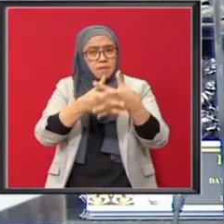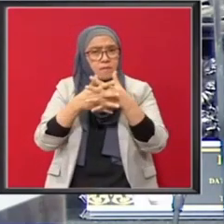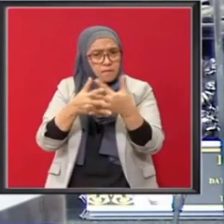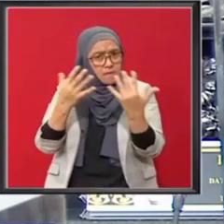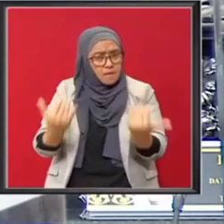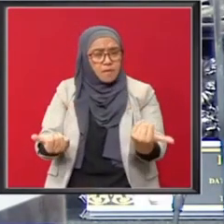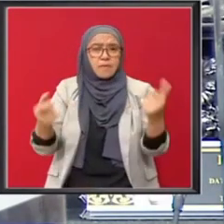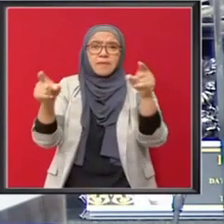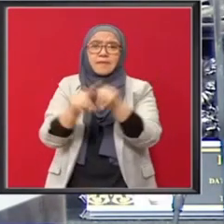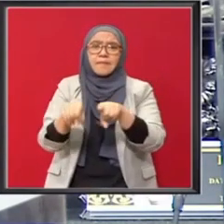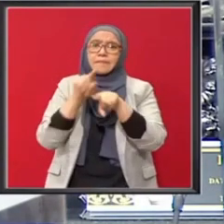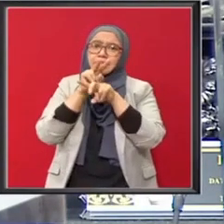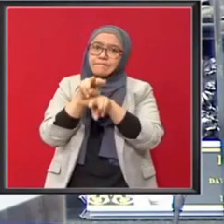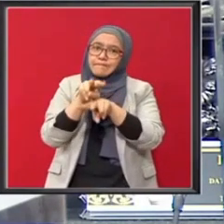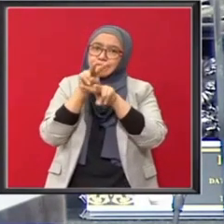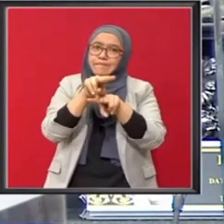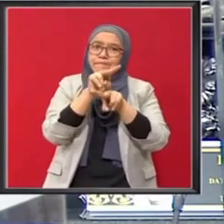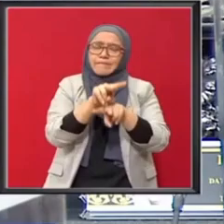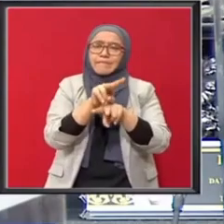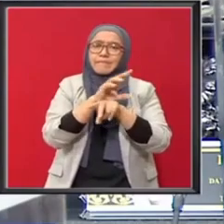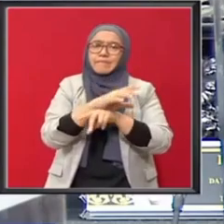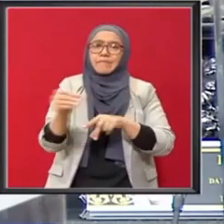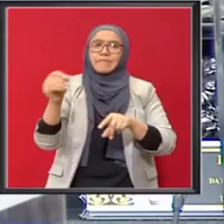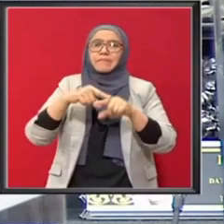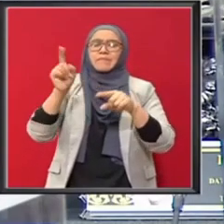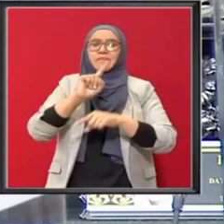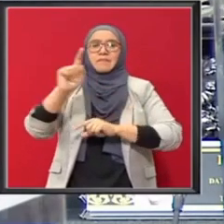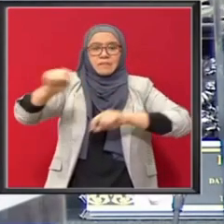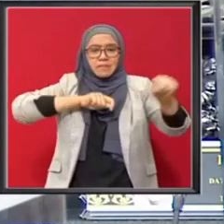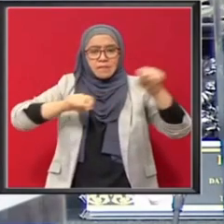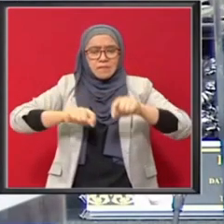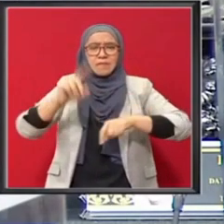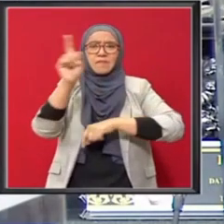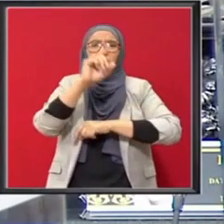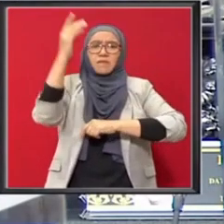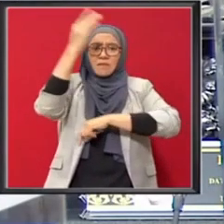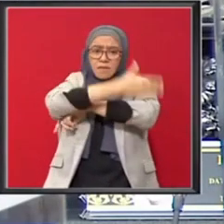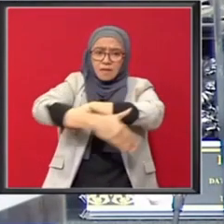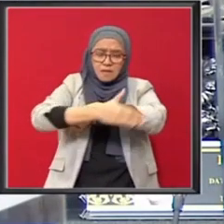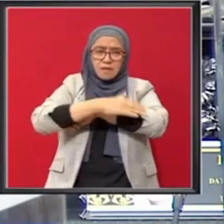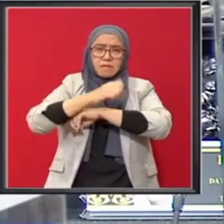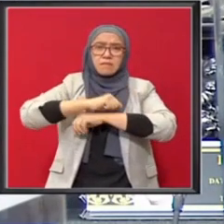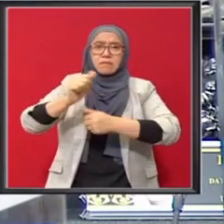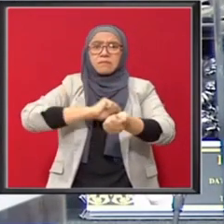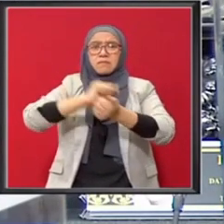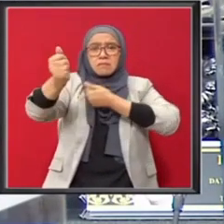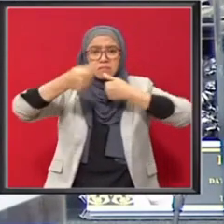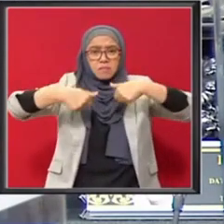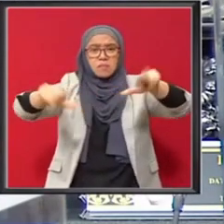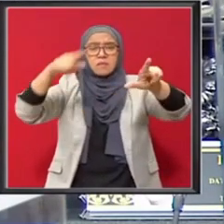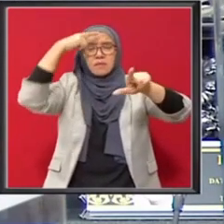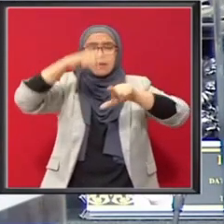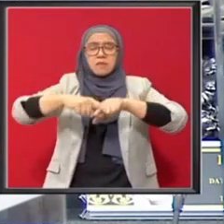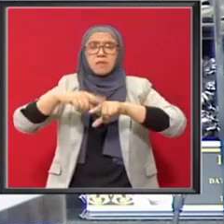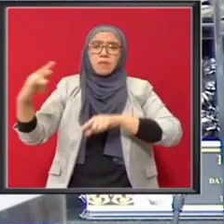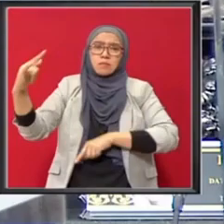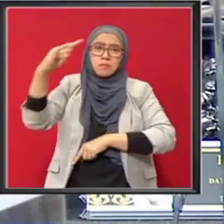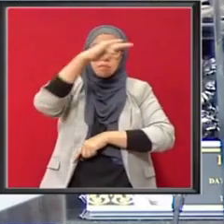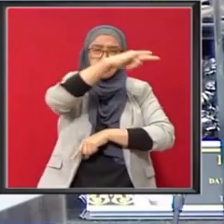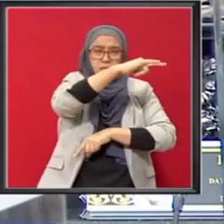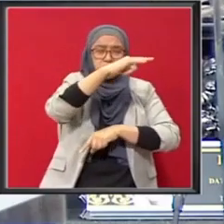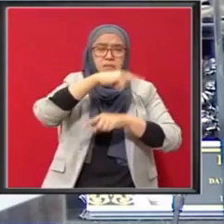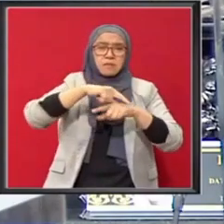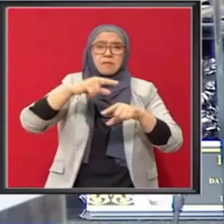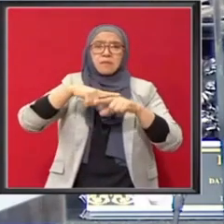selari dengan dasar ini mana-mana tindakan mana-mana negara untuk membenarkan laduan pesawat komersial di ruang udara mereka juga